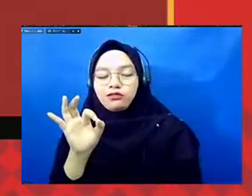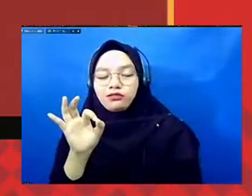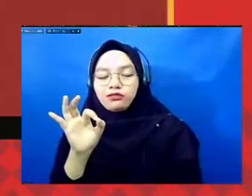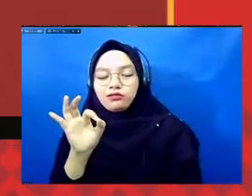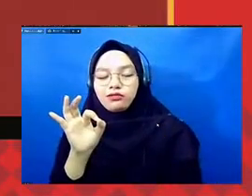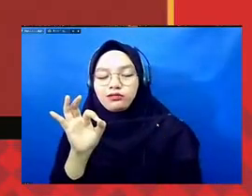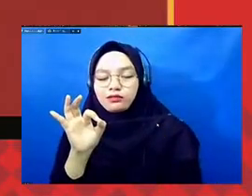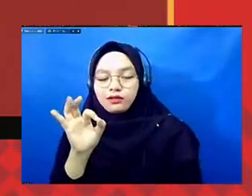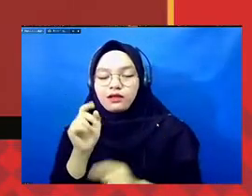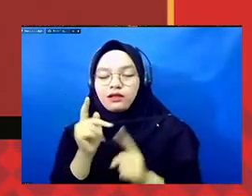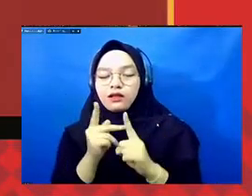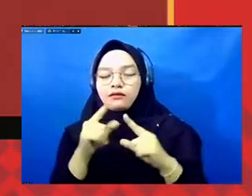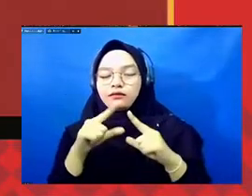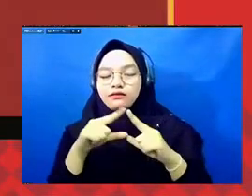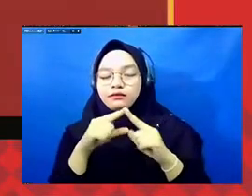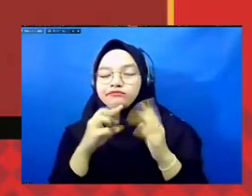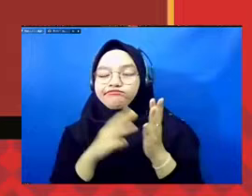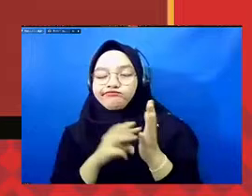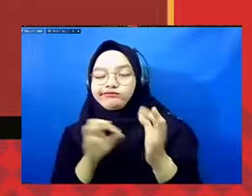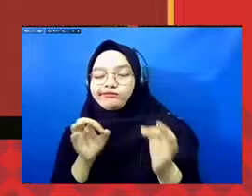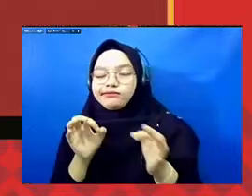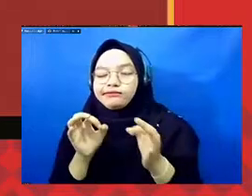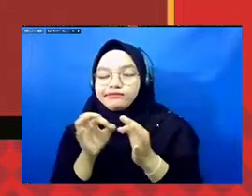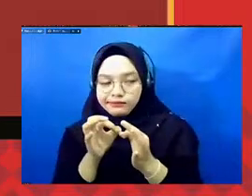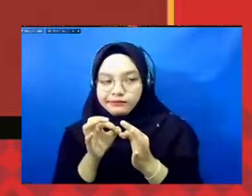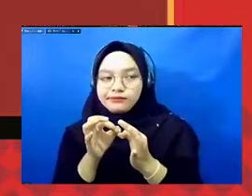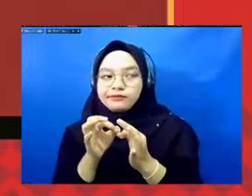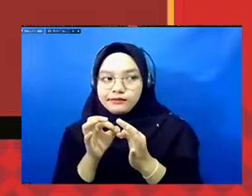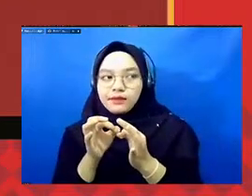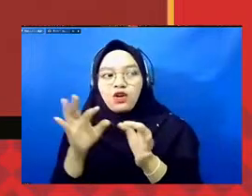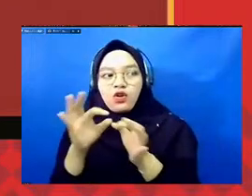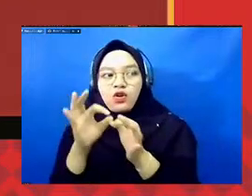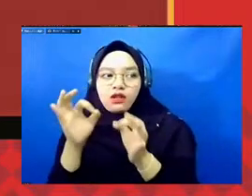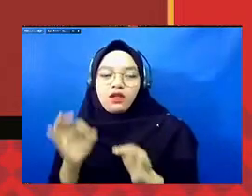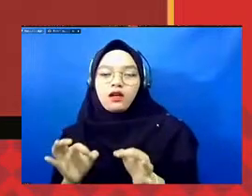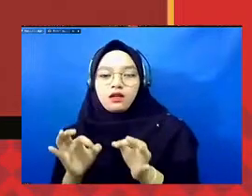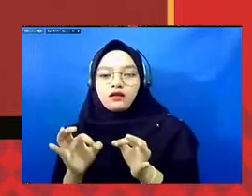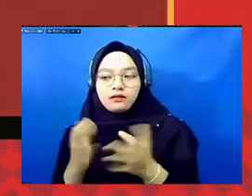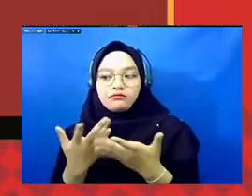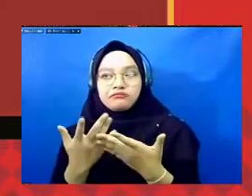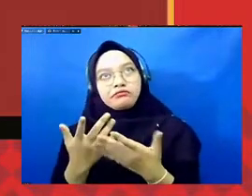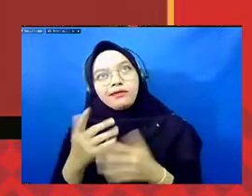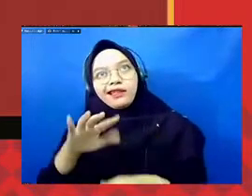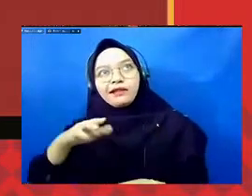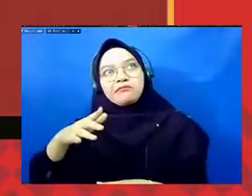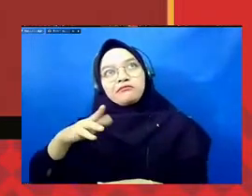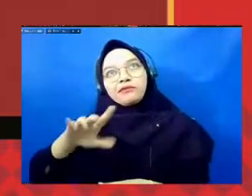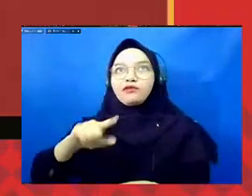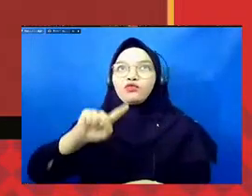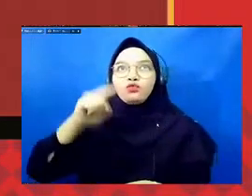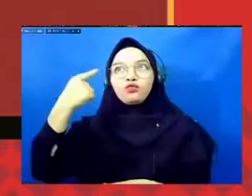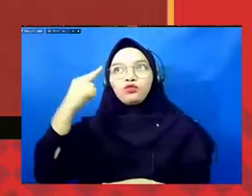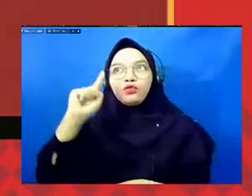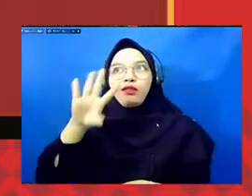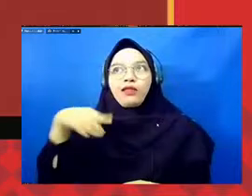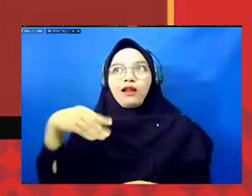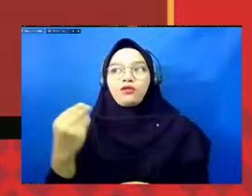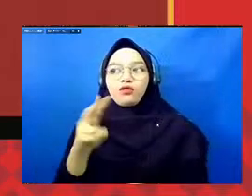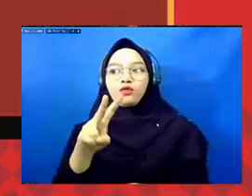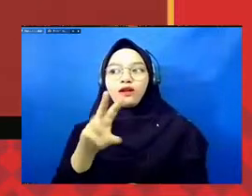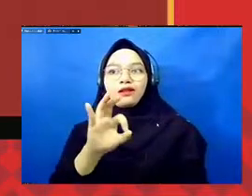Human Rights Pro Cities atau Human Rights Cities by 2022.